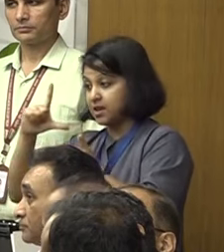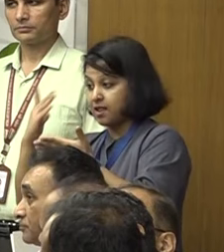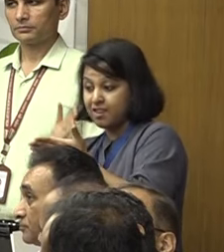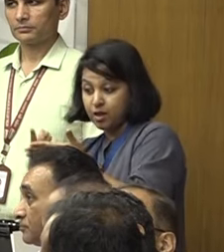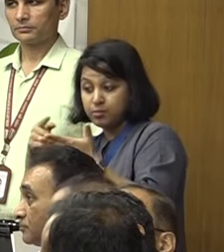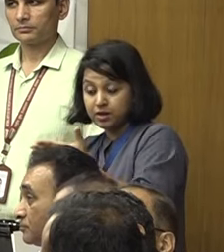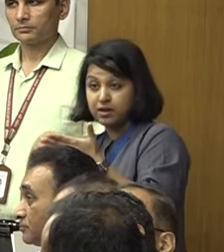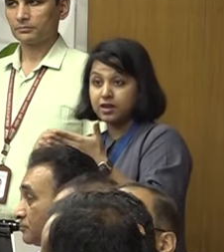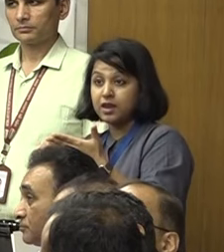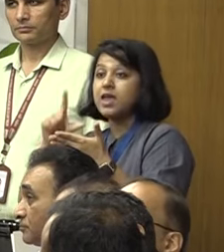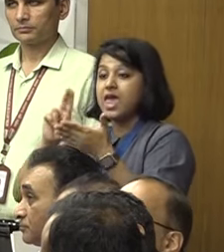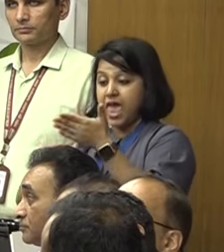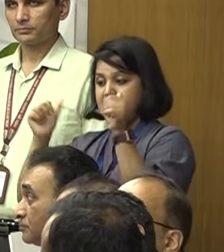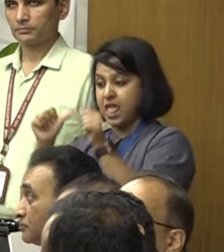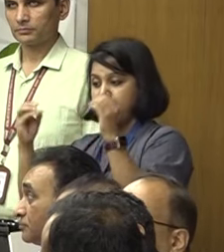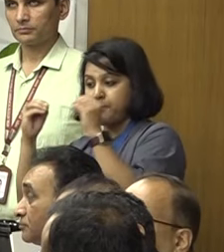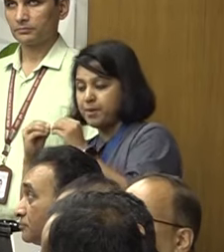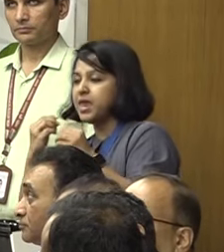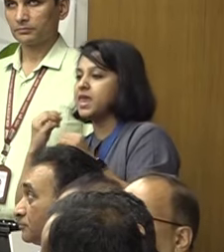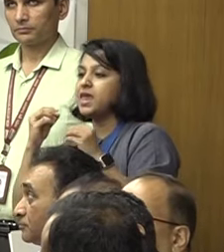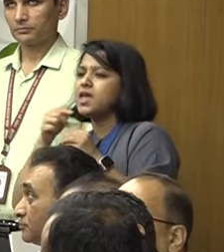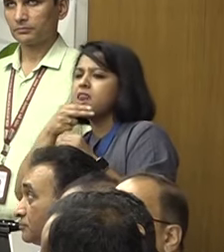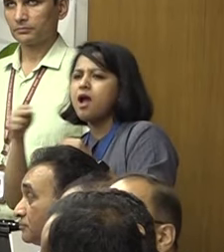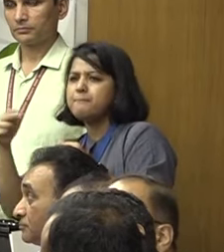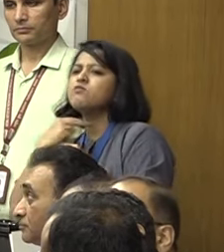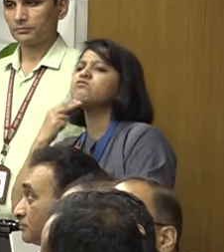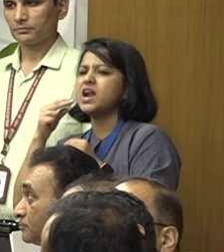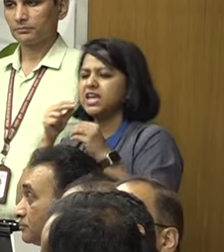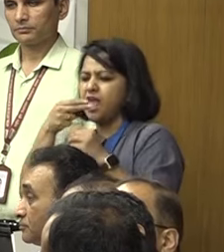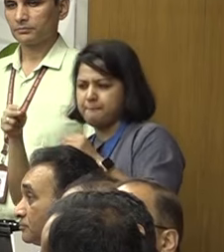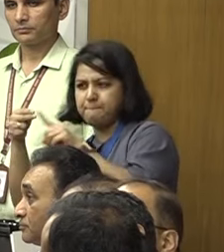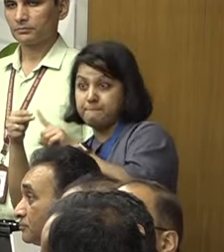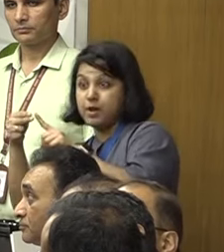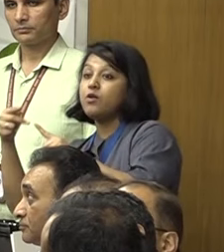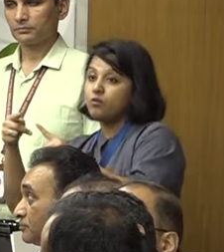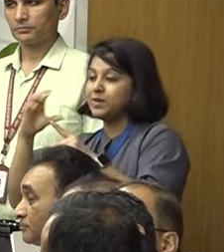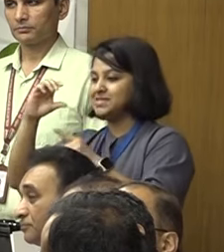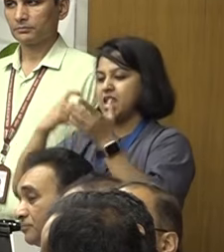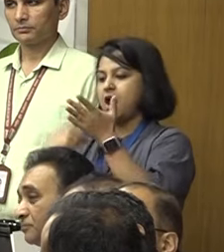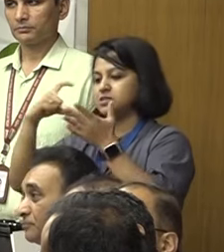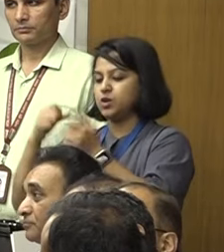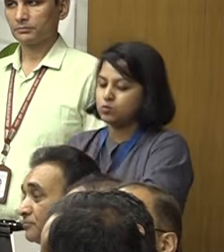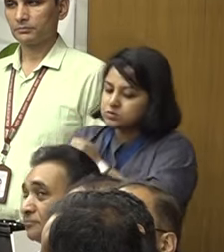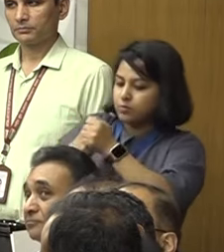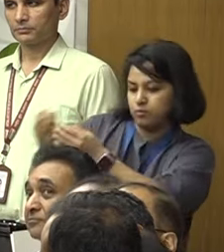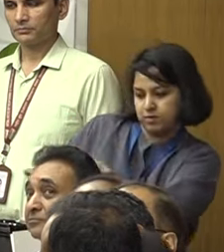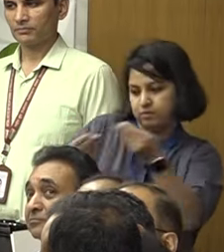सहयोग, जिसे एनएबी वाणी भी कहा जाता है, इन सभी क्षेत्रों में अपना सहयोग सीआरसी जयपुर को वे प्रदान